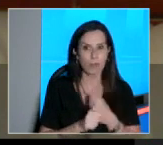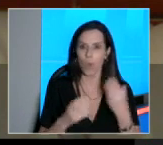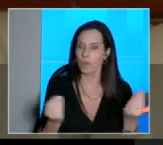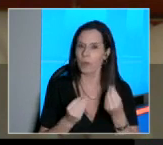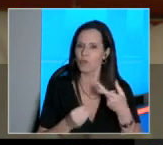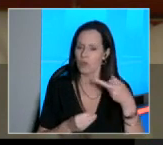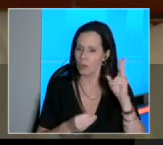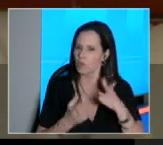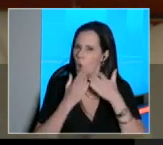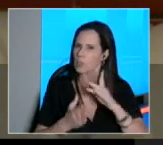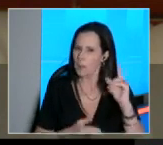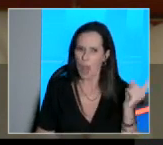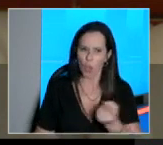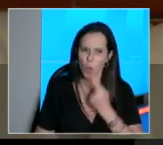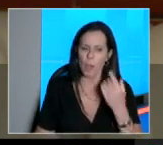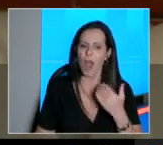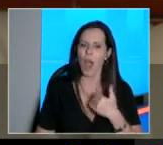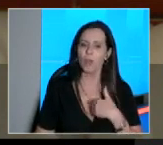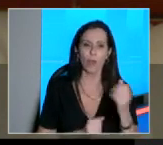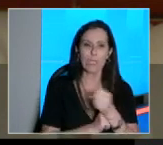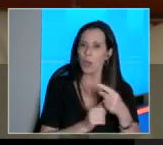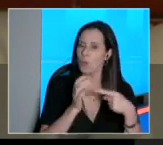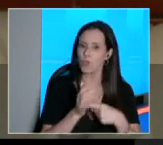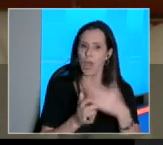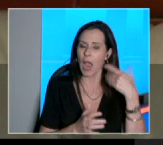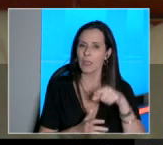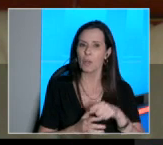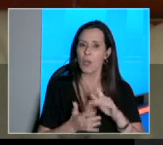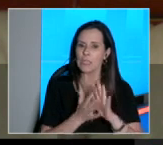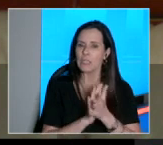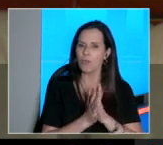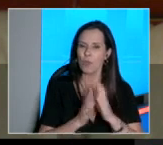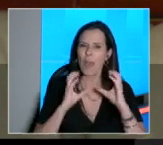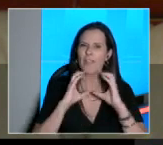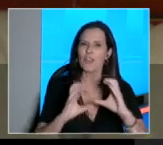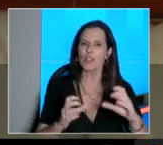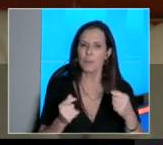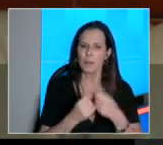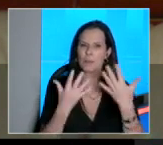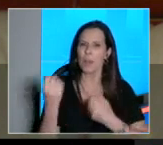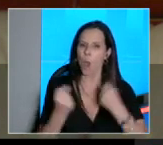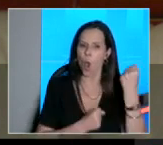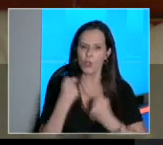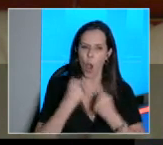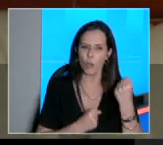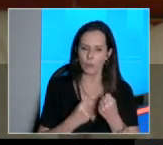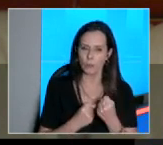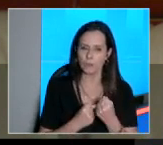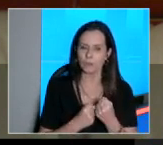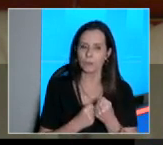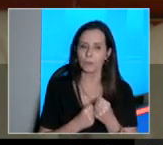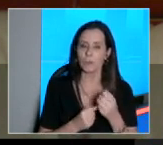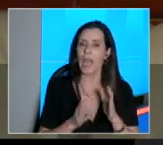שהם ממלכתיים, שעוזרים לכולנו, אנחנו הזנחנו, למשל, הייתה פה צפיפות על הכבישים מבחינת מספר כלי הרכב לקילומטר